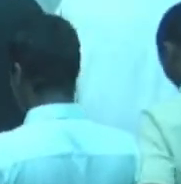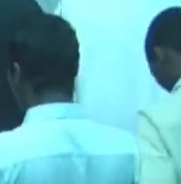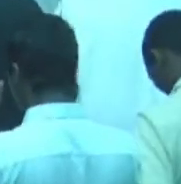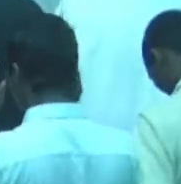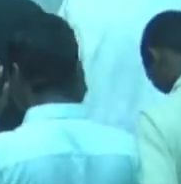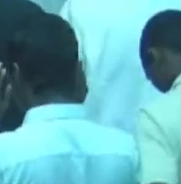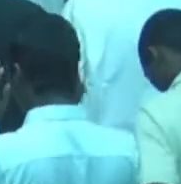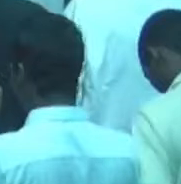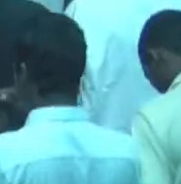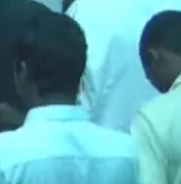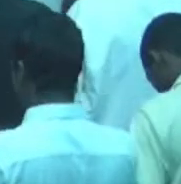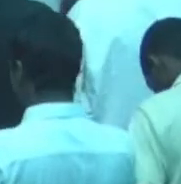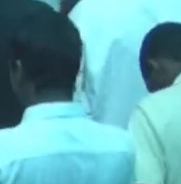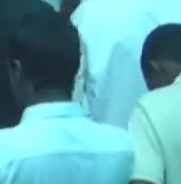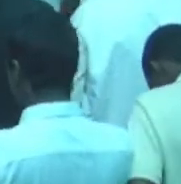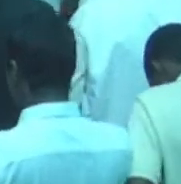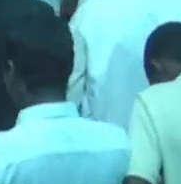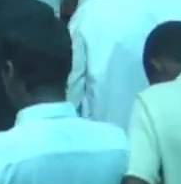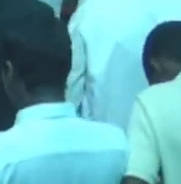الله أكبر